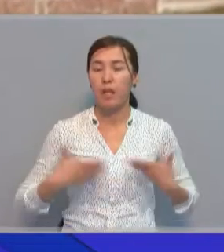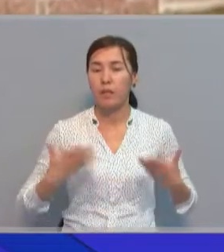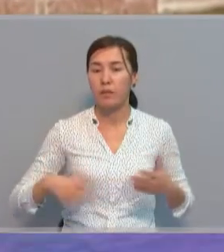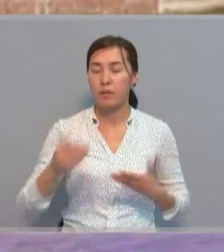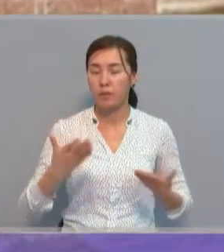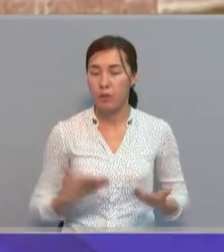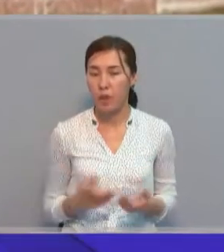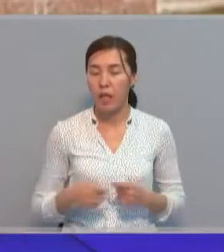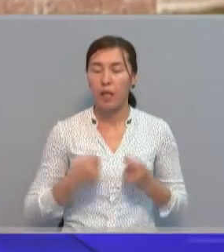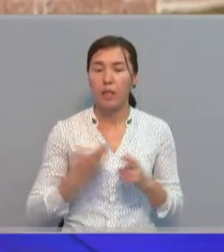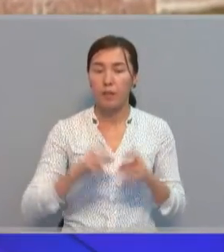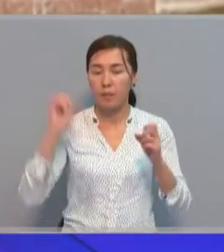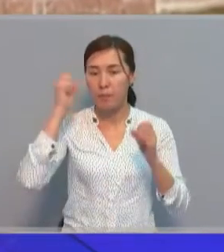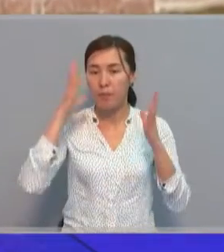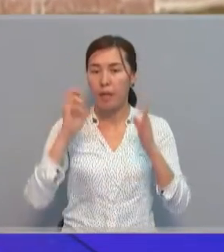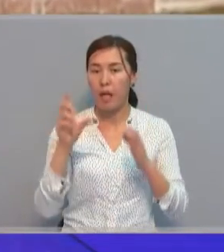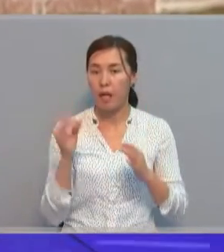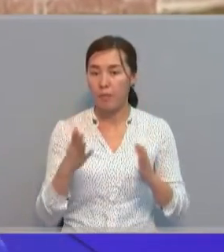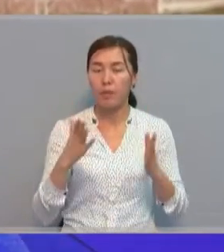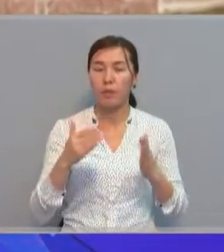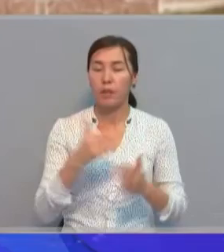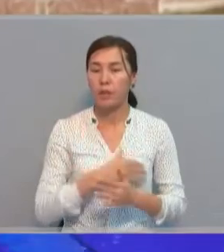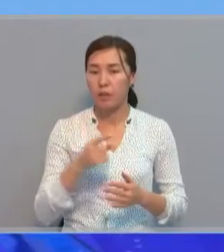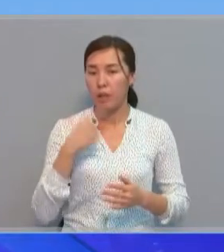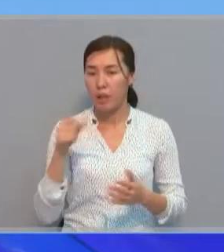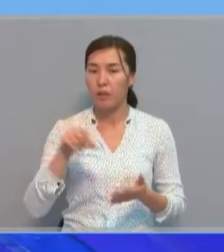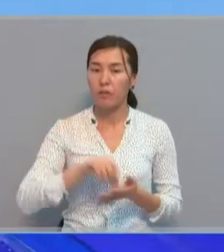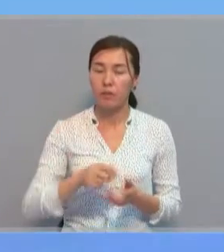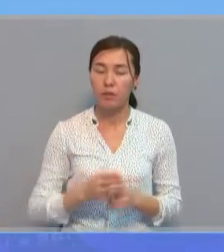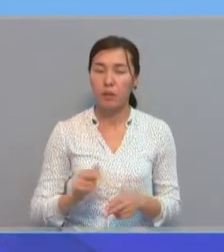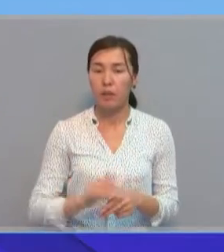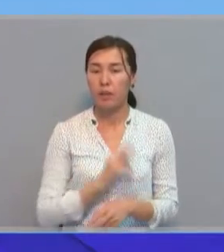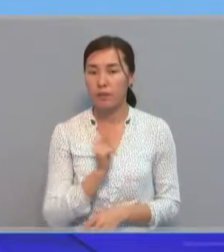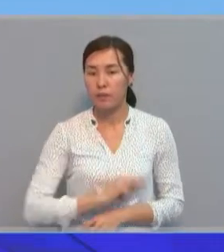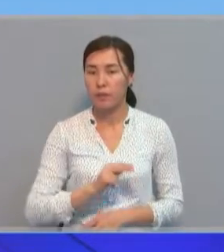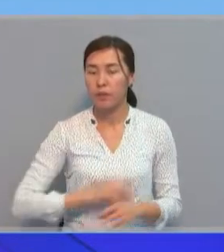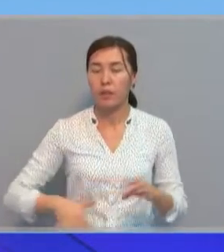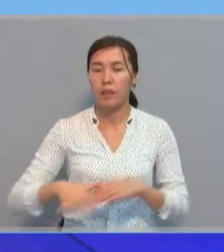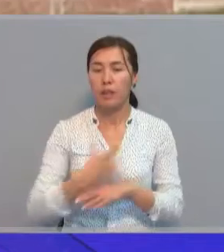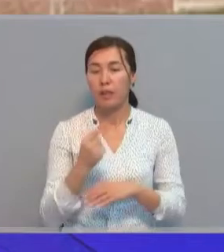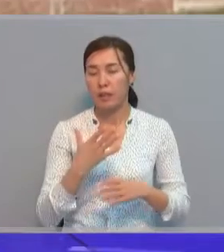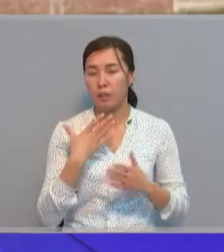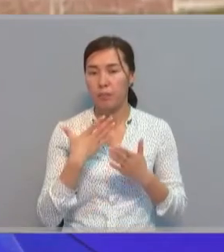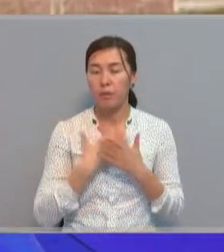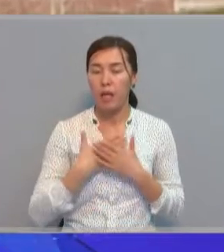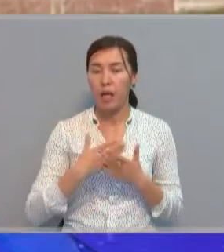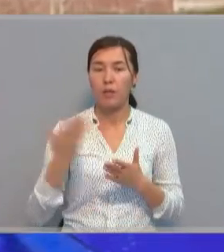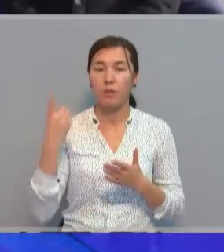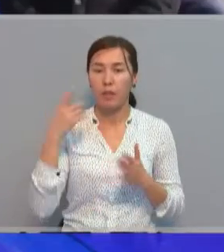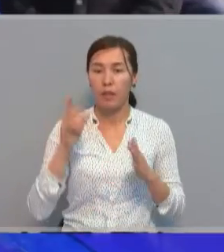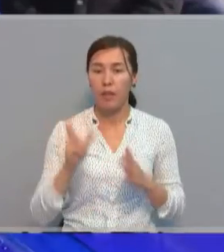Поздравляю всех жителей с открытием памятника Абая. Выражаю искреннее желание принимать участие в добрых делах в крае, где родились и жили наши